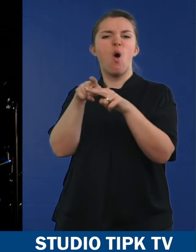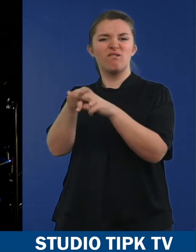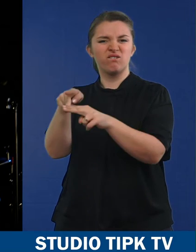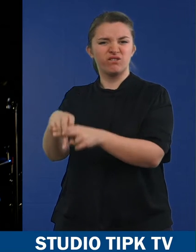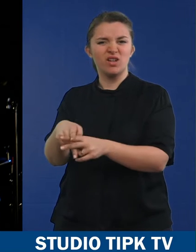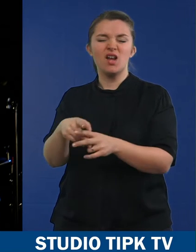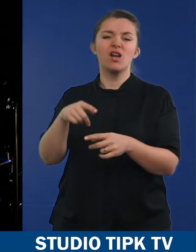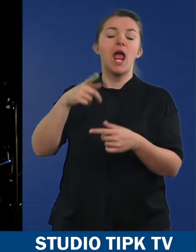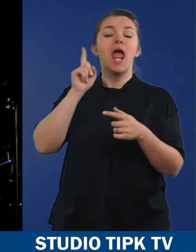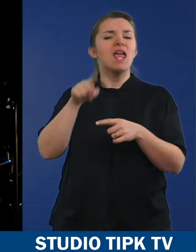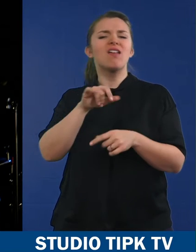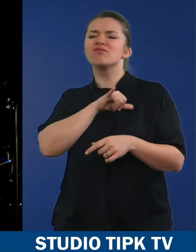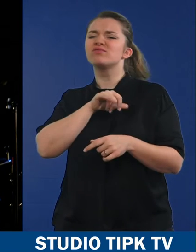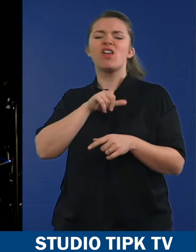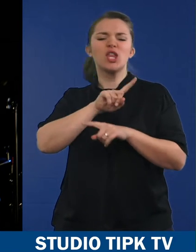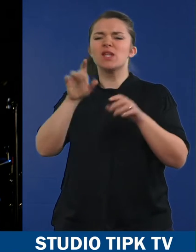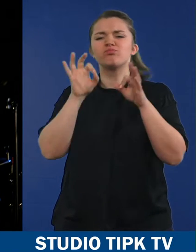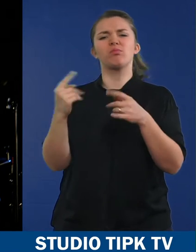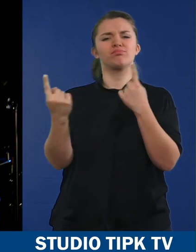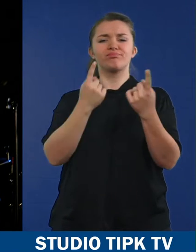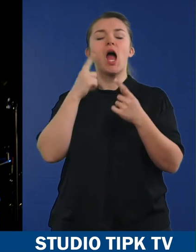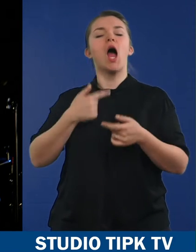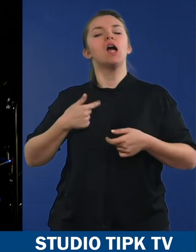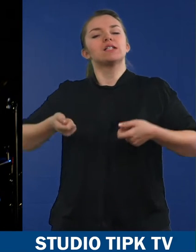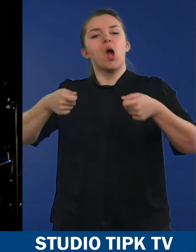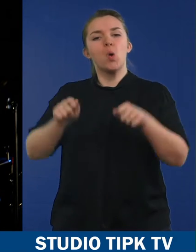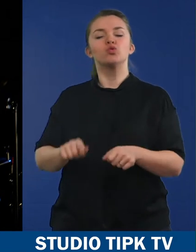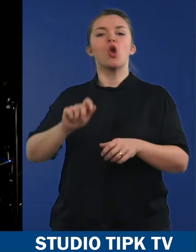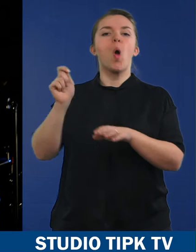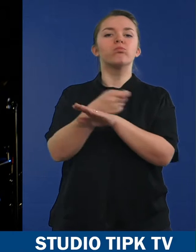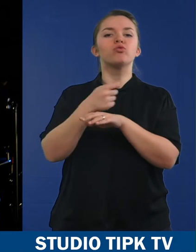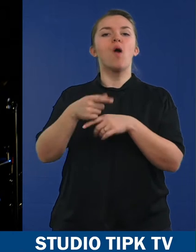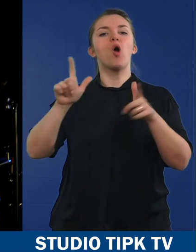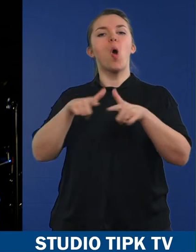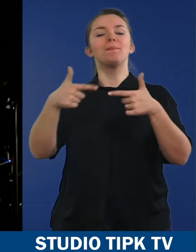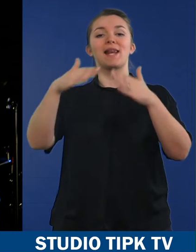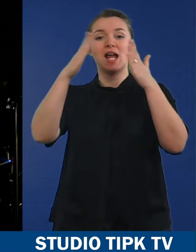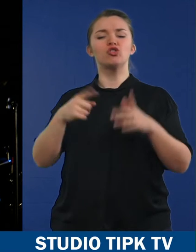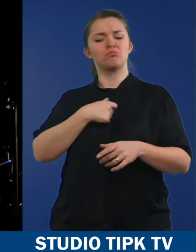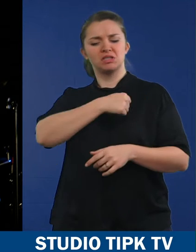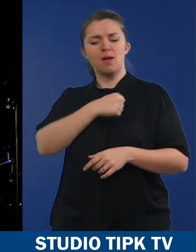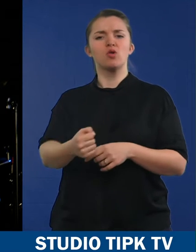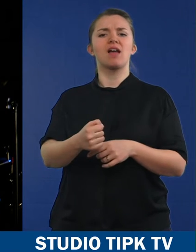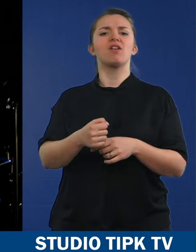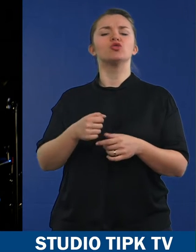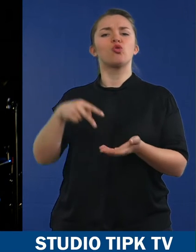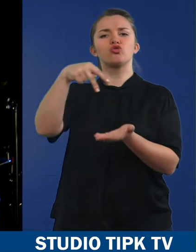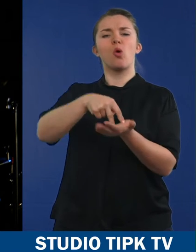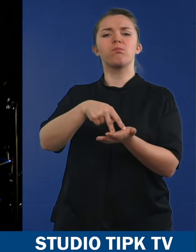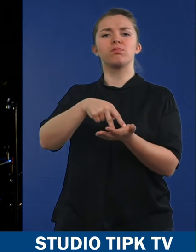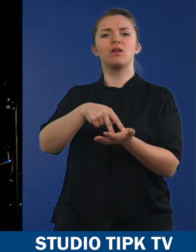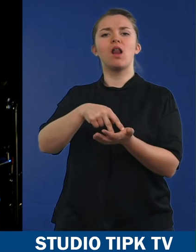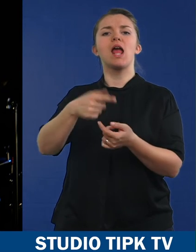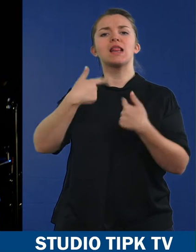in okoliščinam navkljub zaključili prenovo operne hiše ter samozavestno in pogumno vstopili v